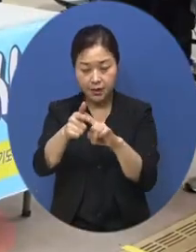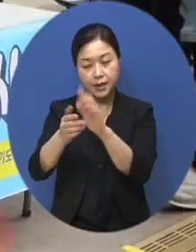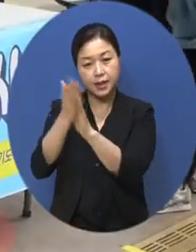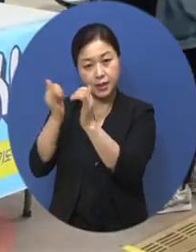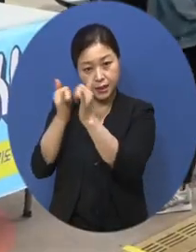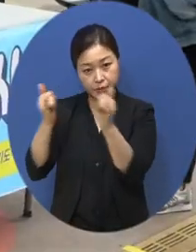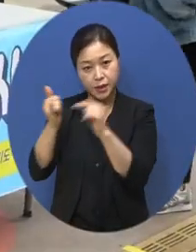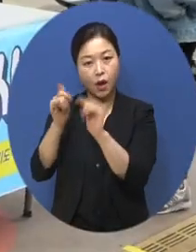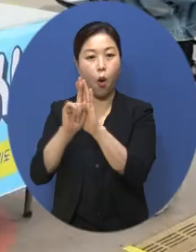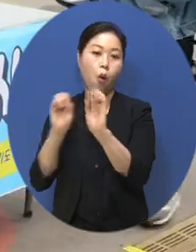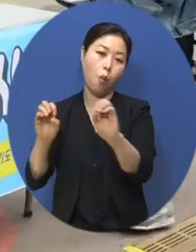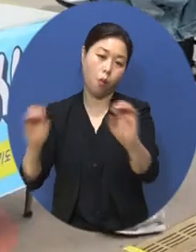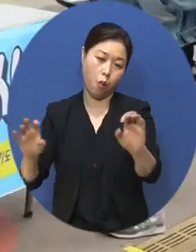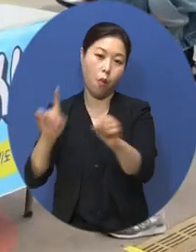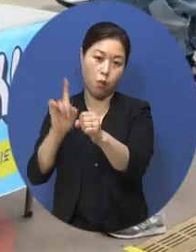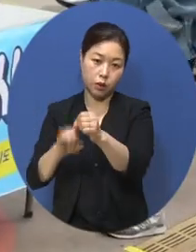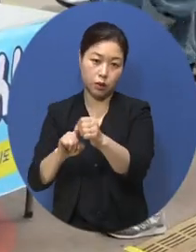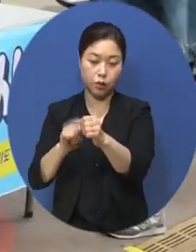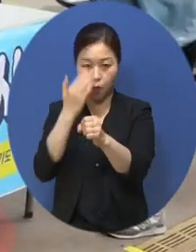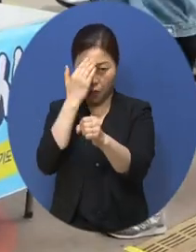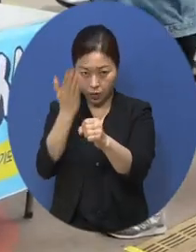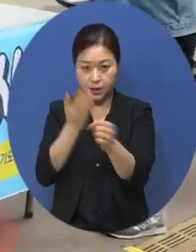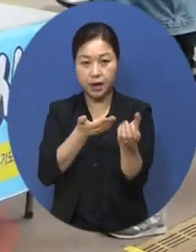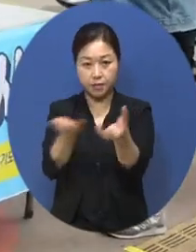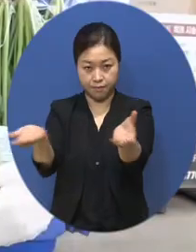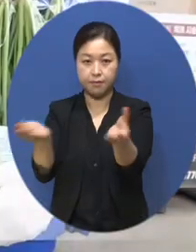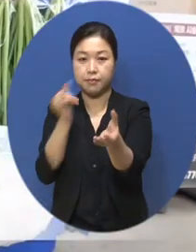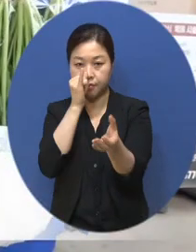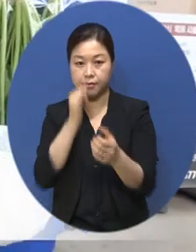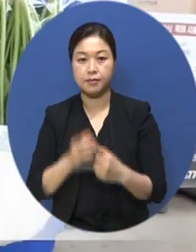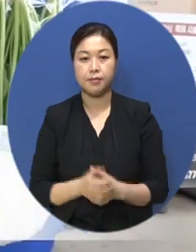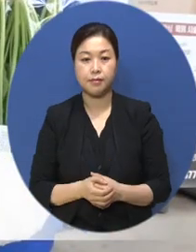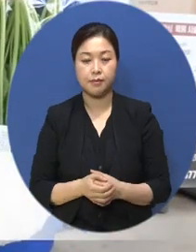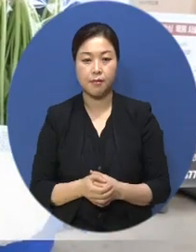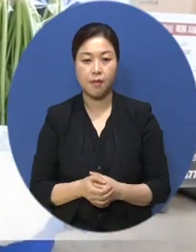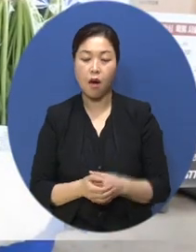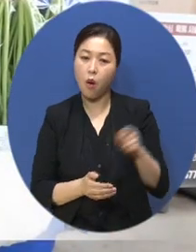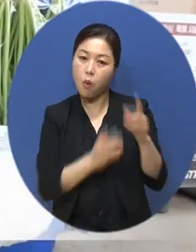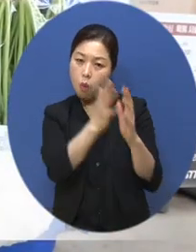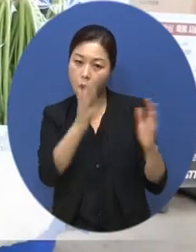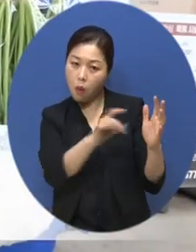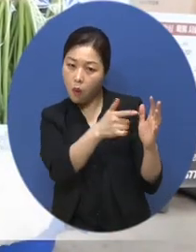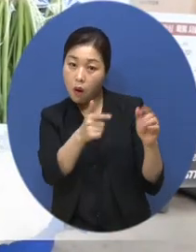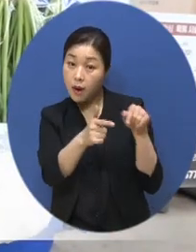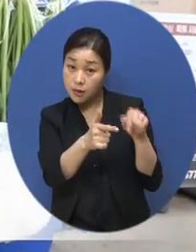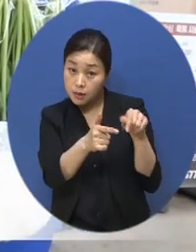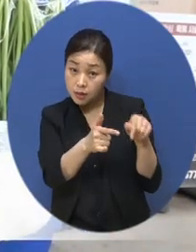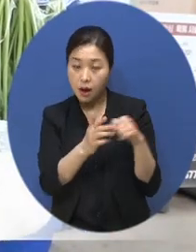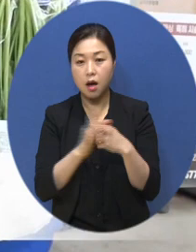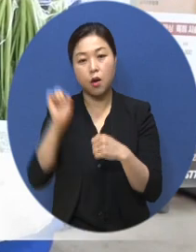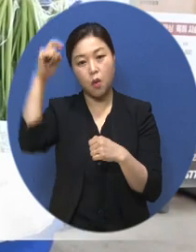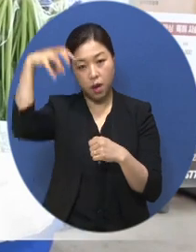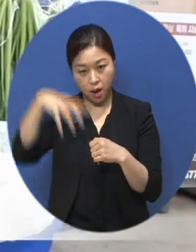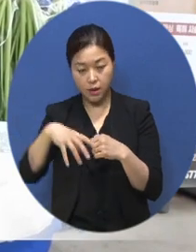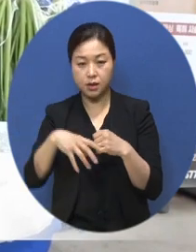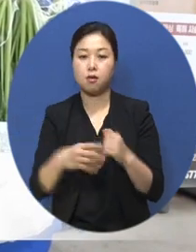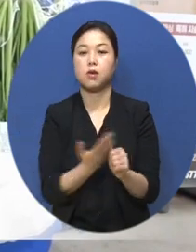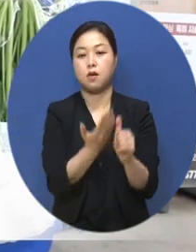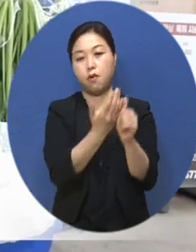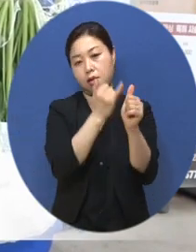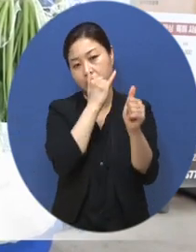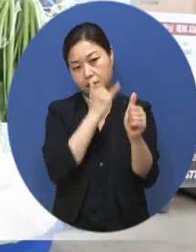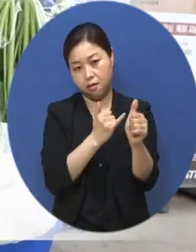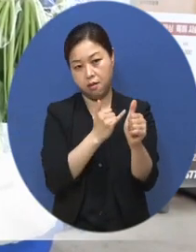위해 마련한 무료 나눔 행사입니다. 이런 훌륭한 제품들이 그 고양시에서 생산되고 있기